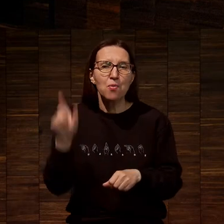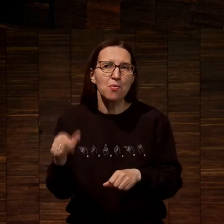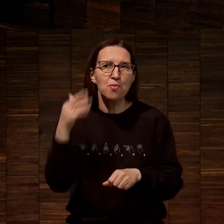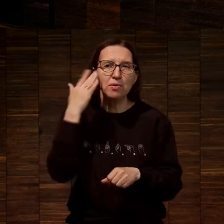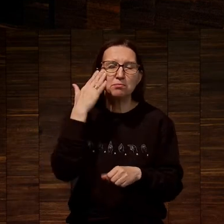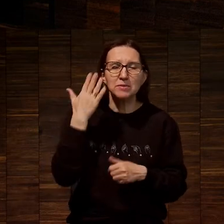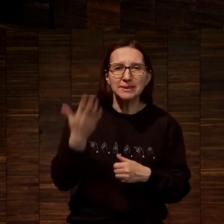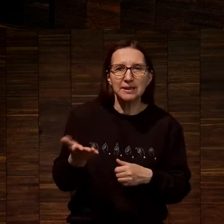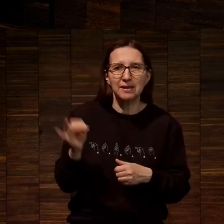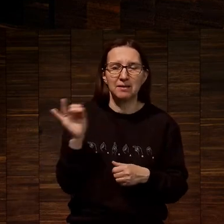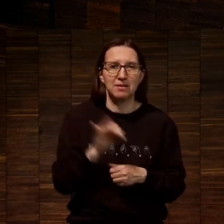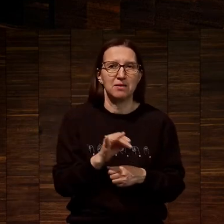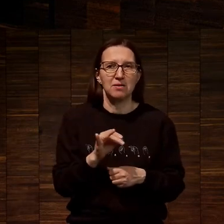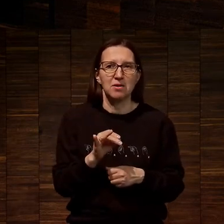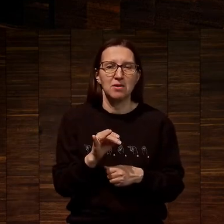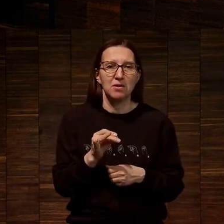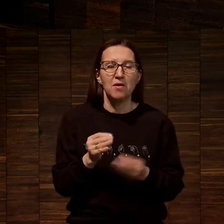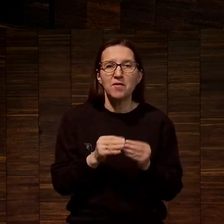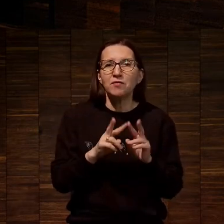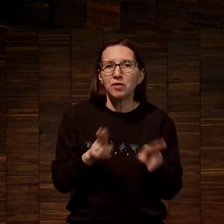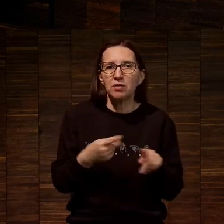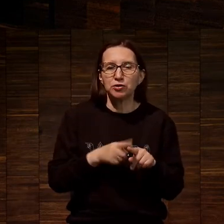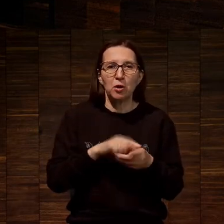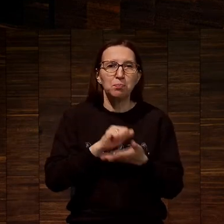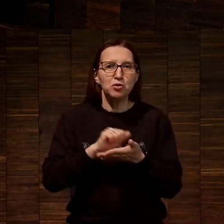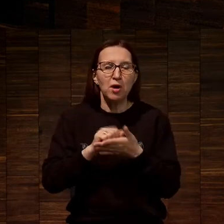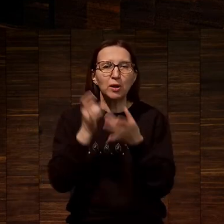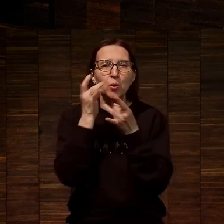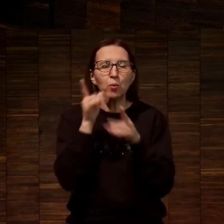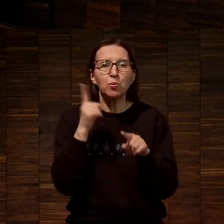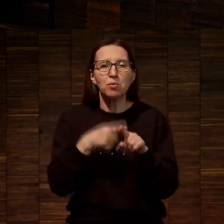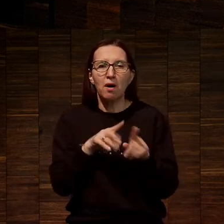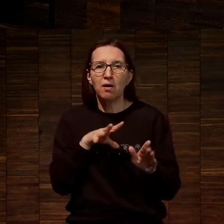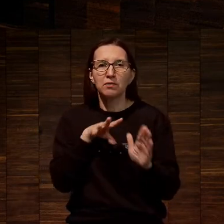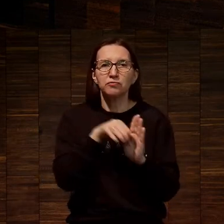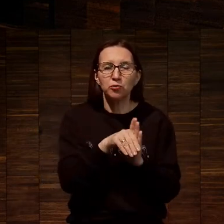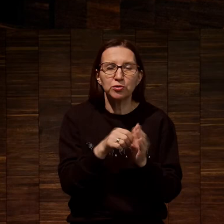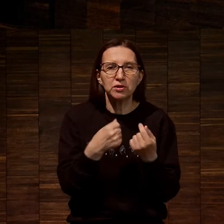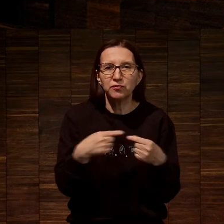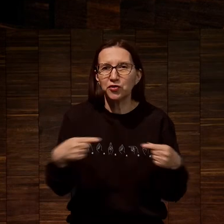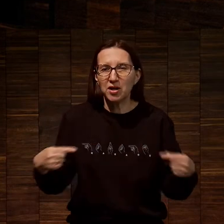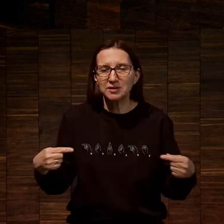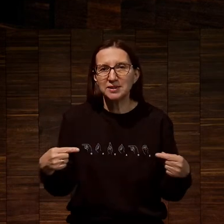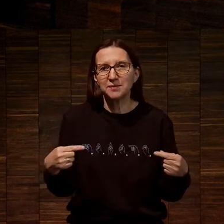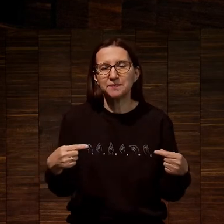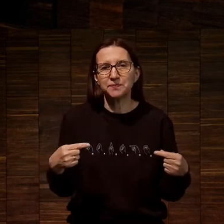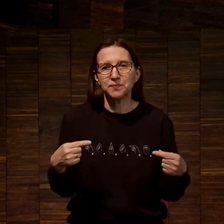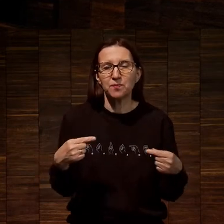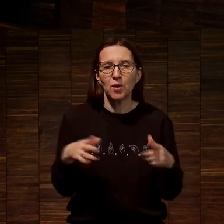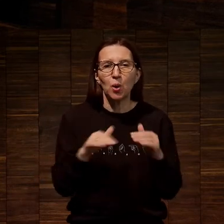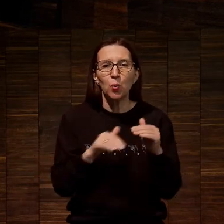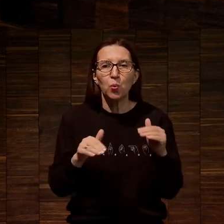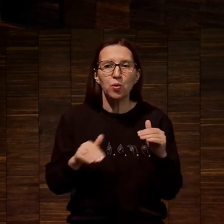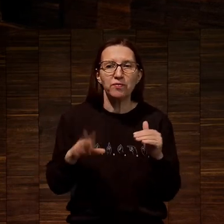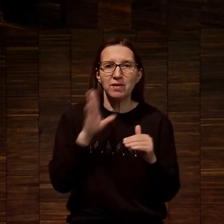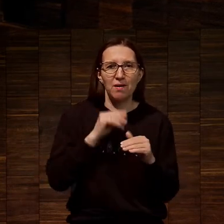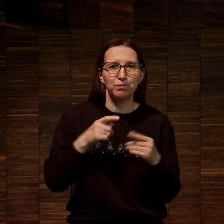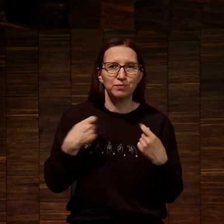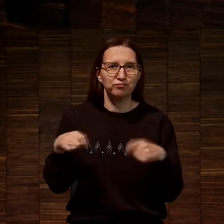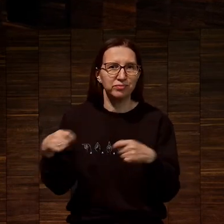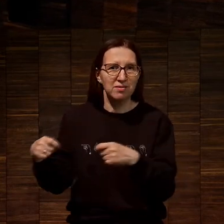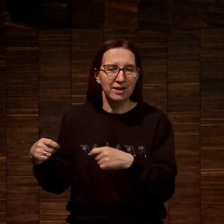мыслит ту же самую как раз печатную культуру, как она встраивается в различные уровни рынка.